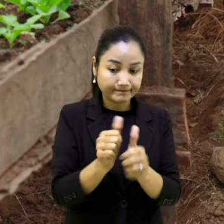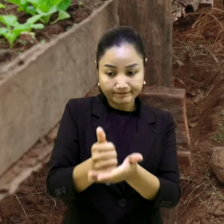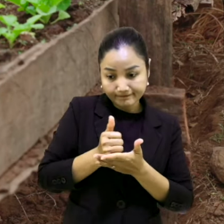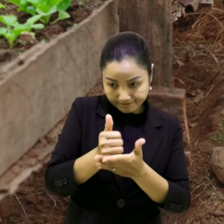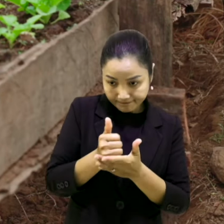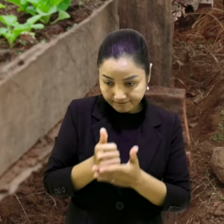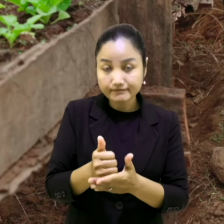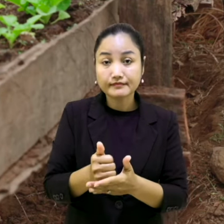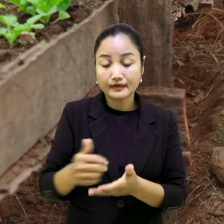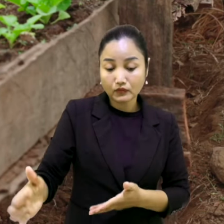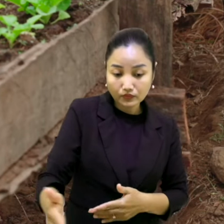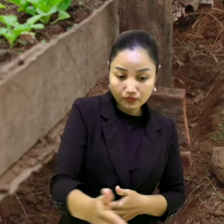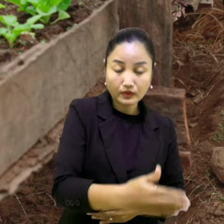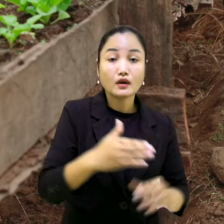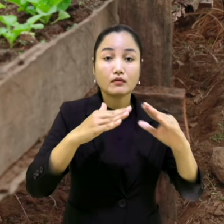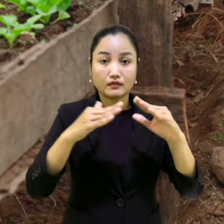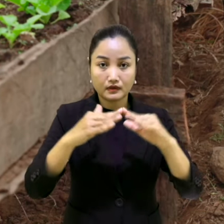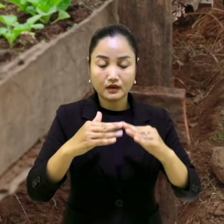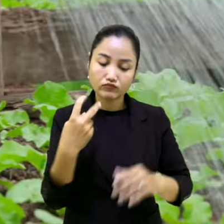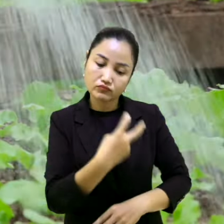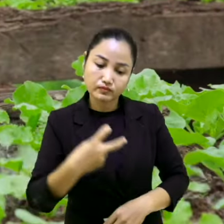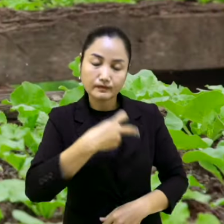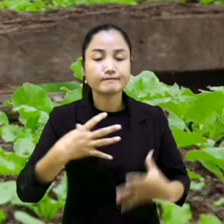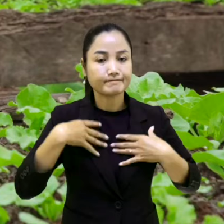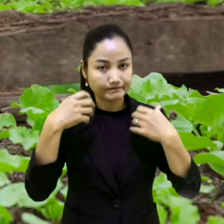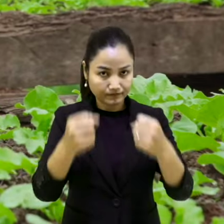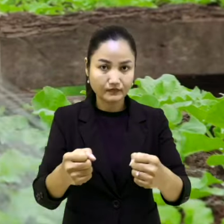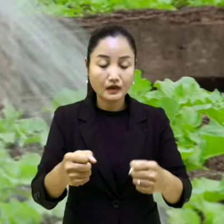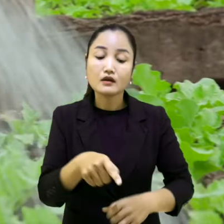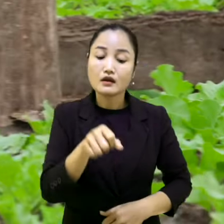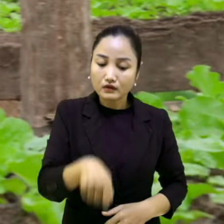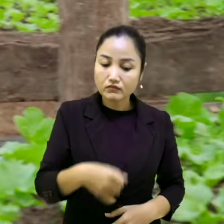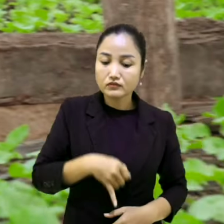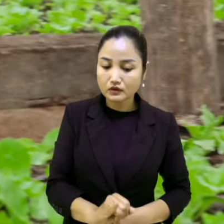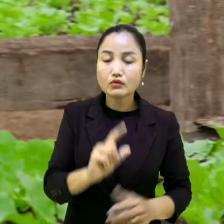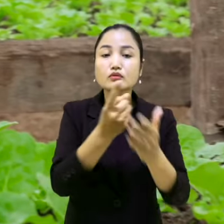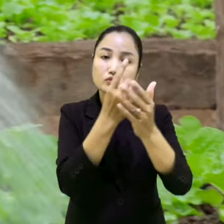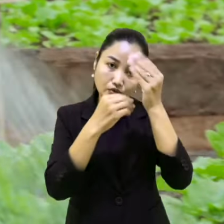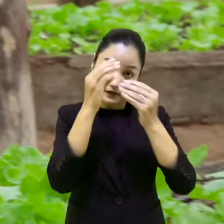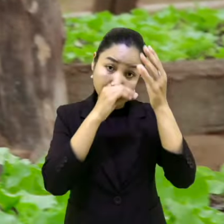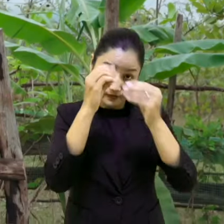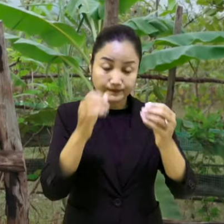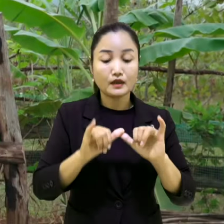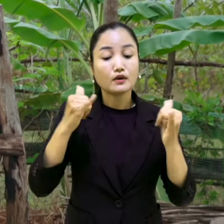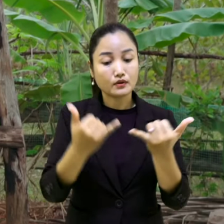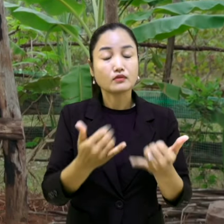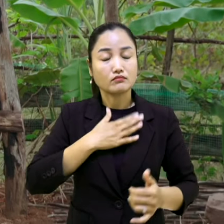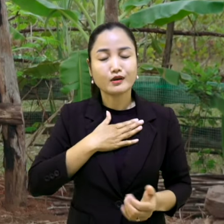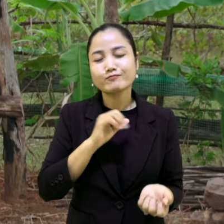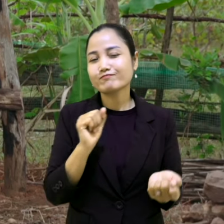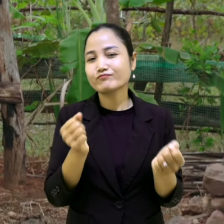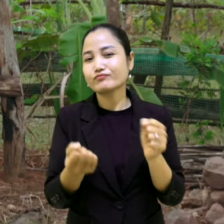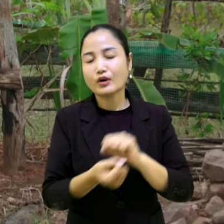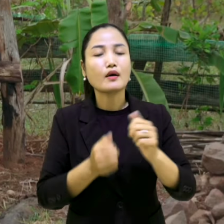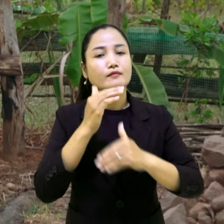ní cháy xâm át tế hay nâng thay tòm sọc cập hiệp nâng ôi côn riêng sốt bà hăng cổng cổ xa